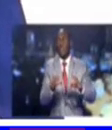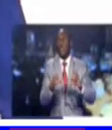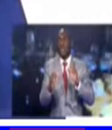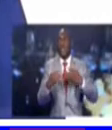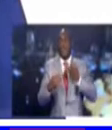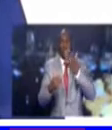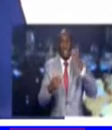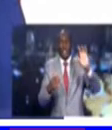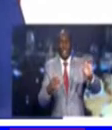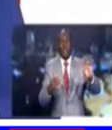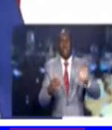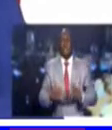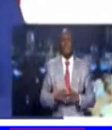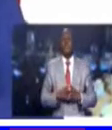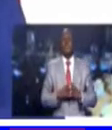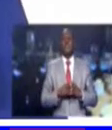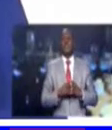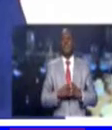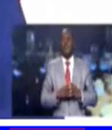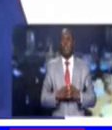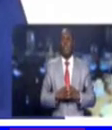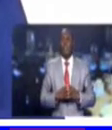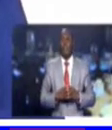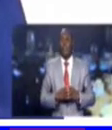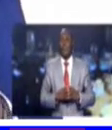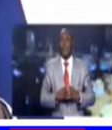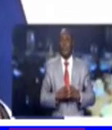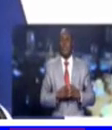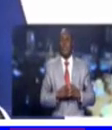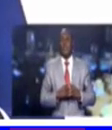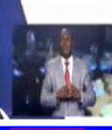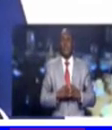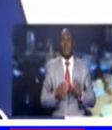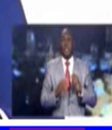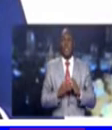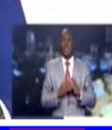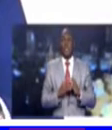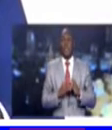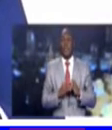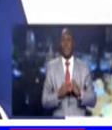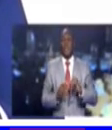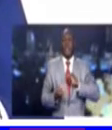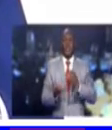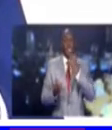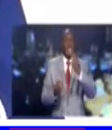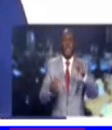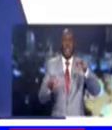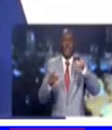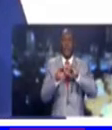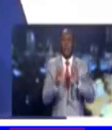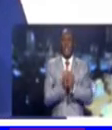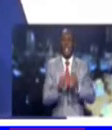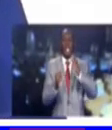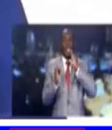de gagner le combat contre le cover 19 par contre je vous le dit avec